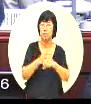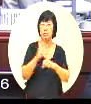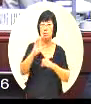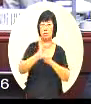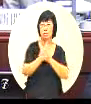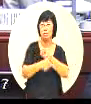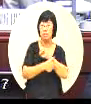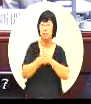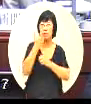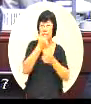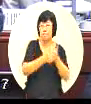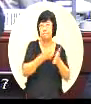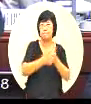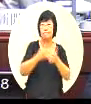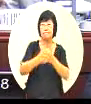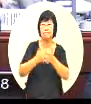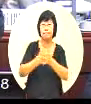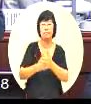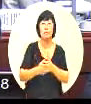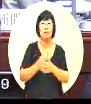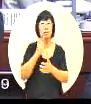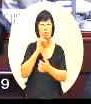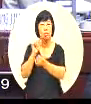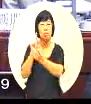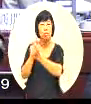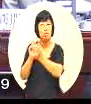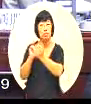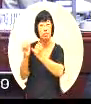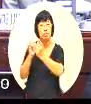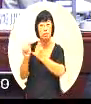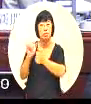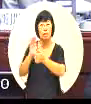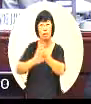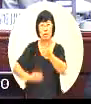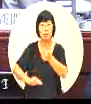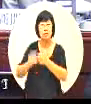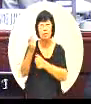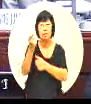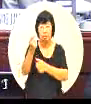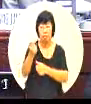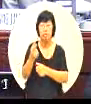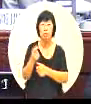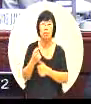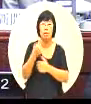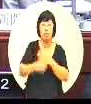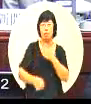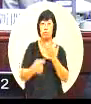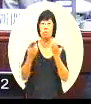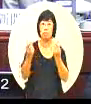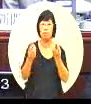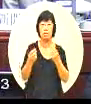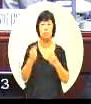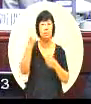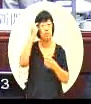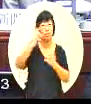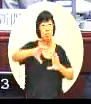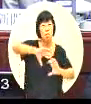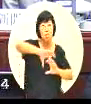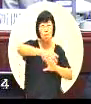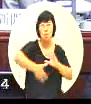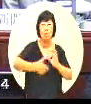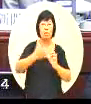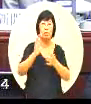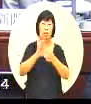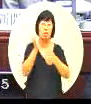以减少不会对人民健康的损害啊，这个部分，我想现今全世界有很多石